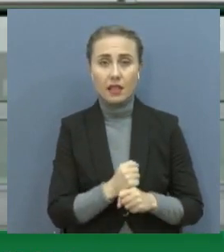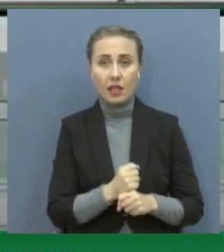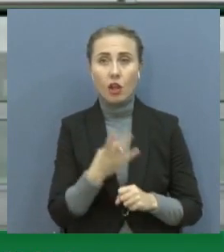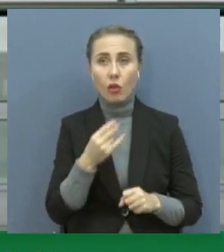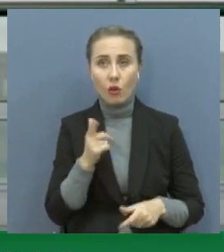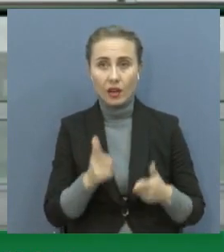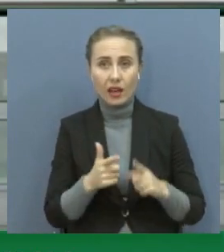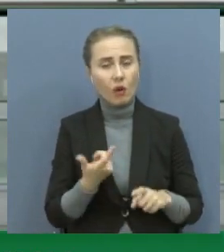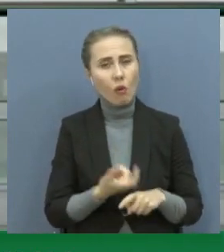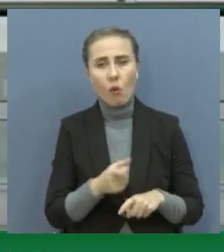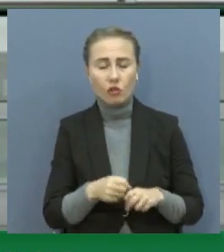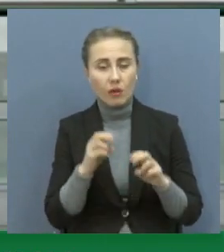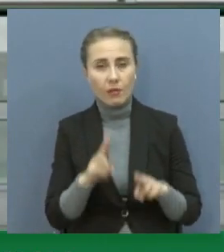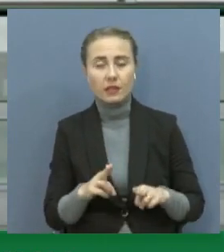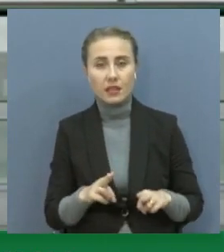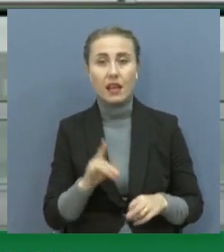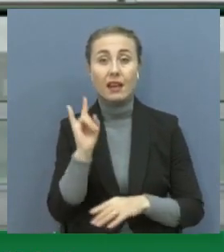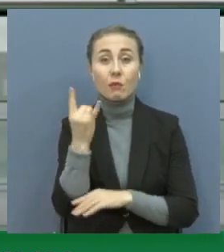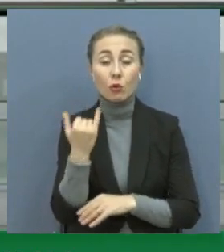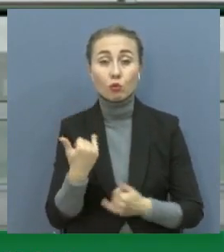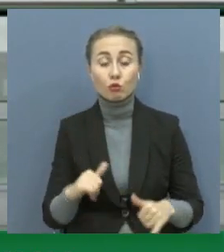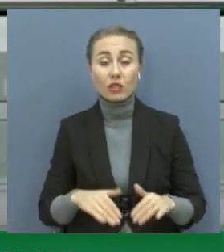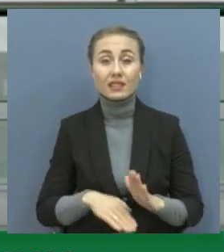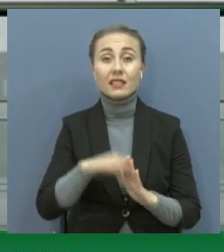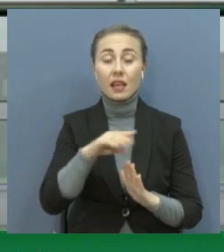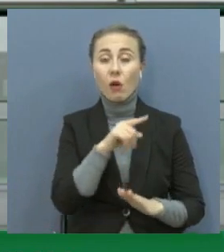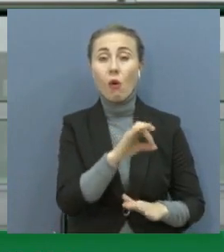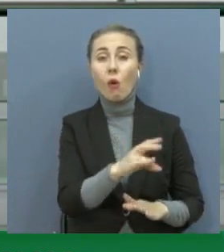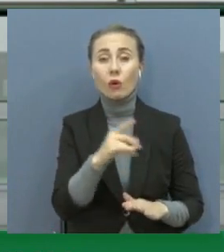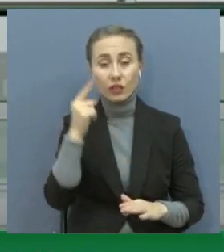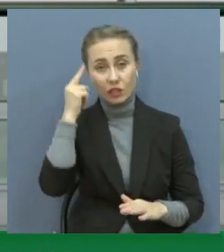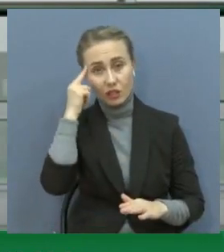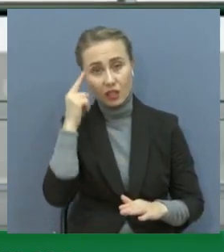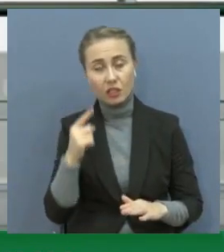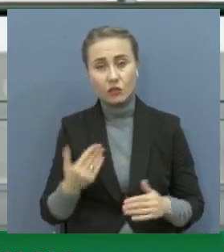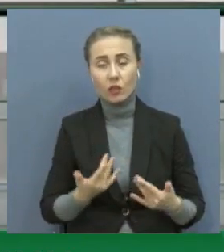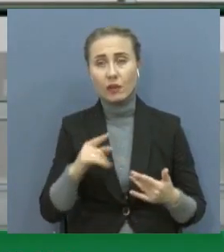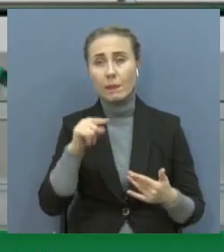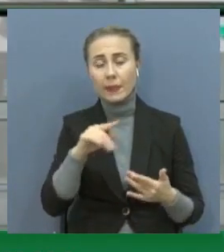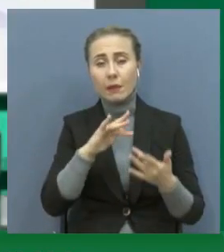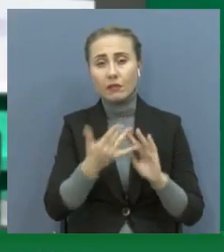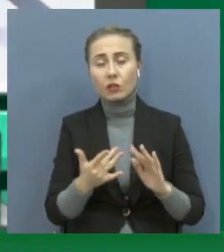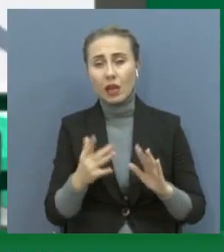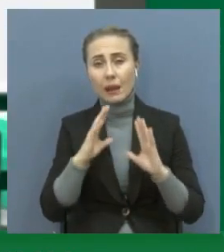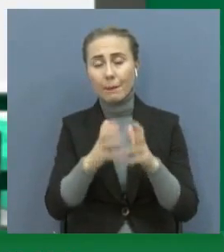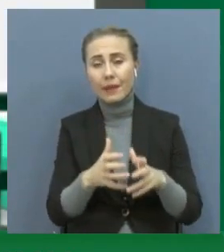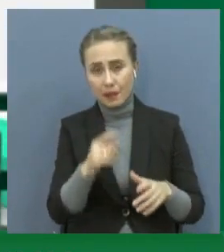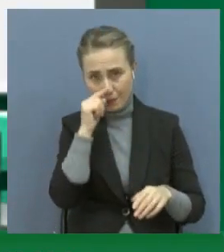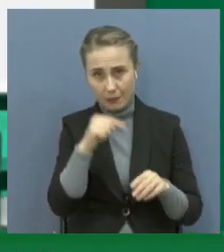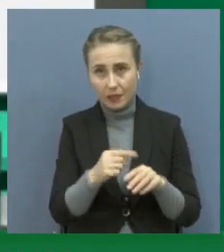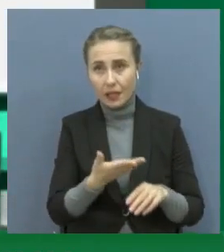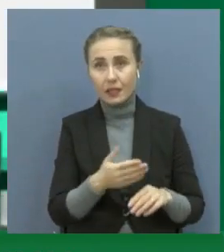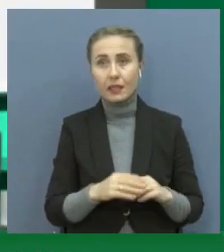очень опасно, потому что ребенок уже с детства, он живет в каком-то виртуальном мире, да, попадает. Да. И смотрите, если бы